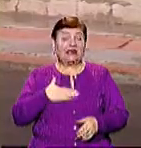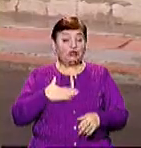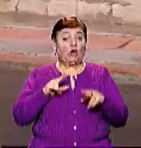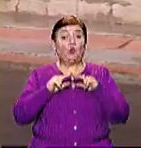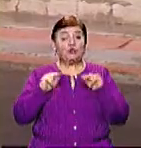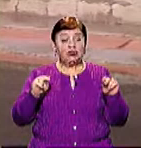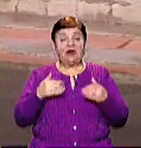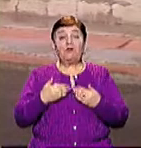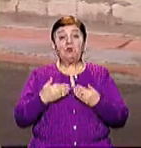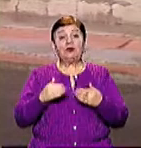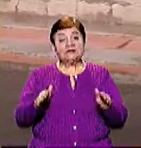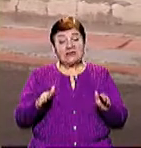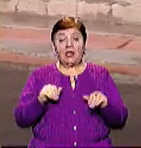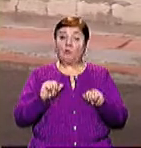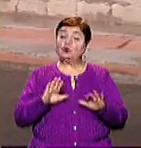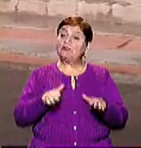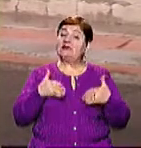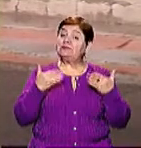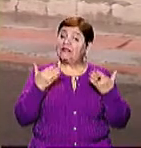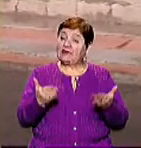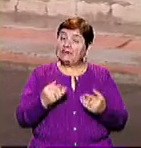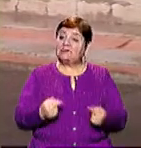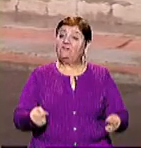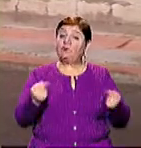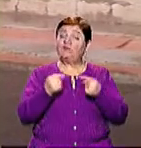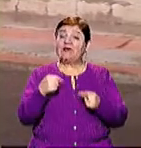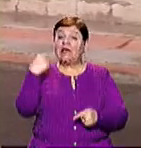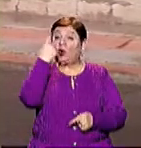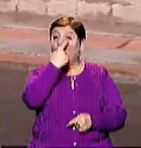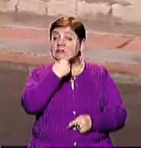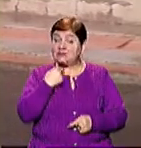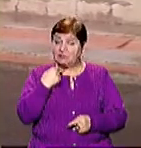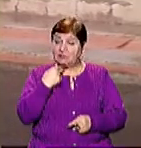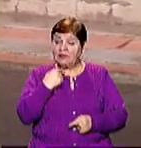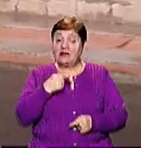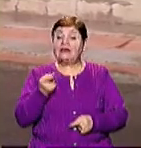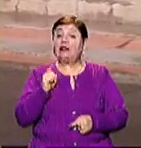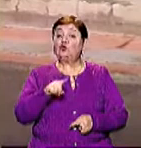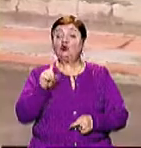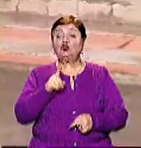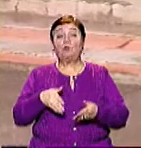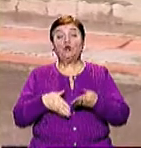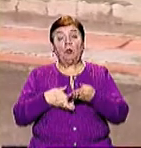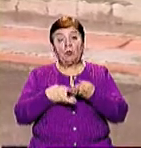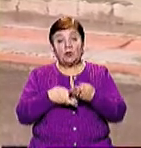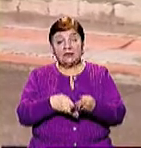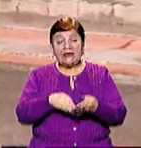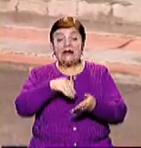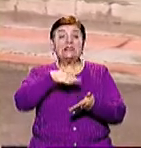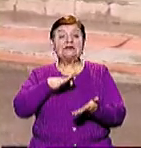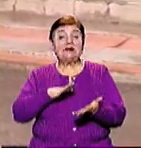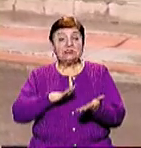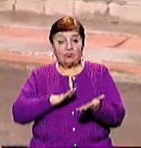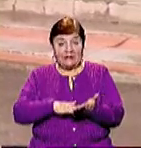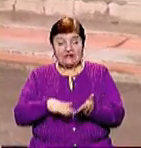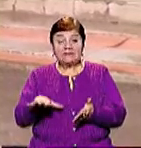учні, випускники можуть звертатися до відповідальних осіб в закладах для того, щоб їм допомогли